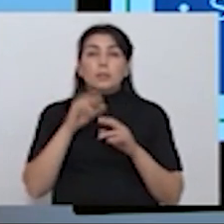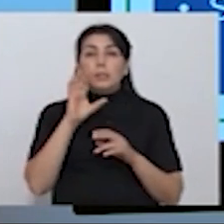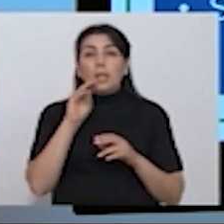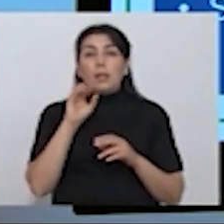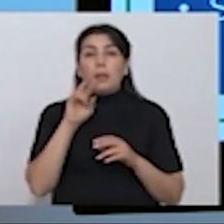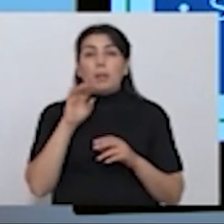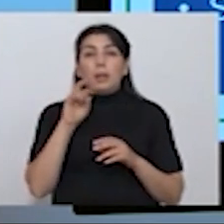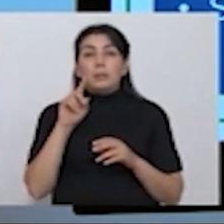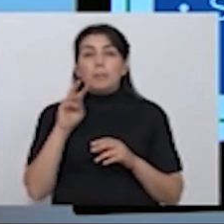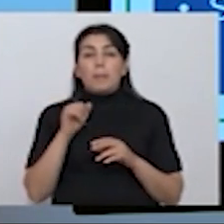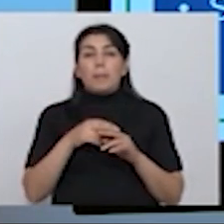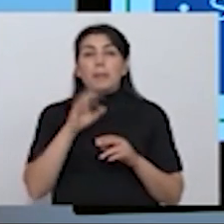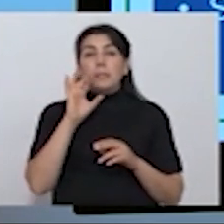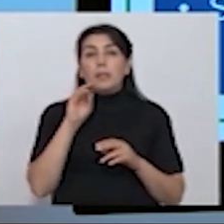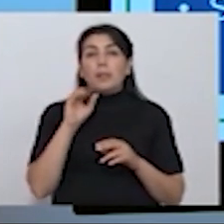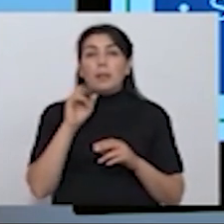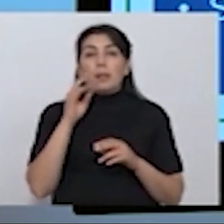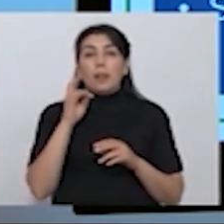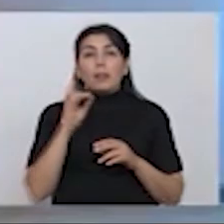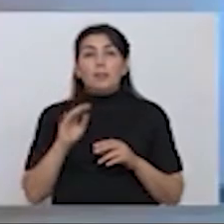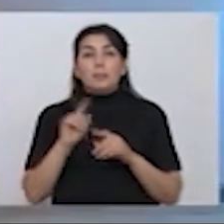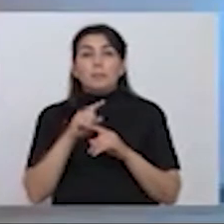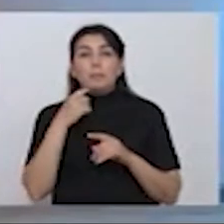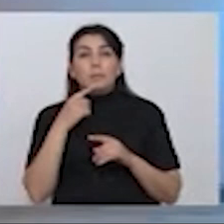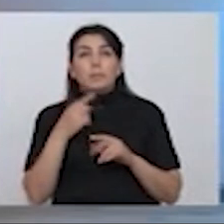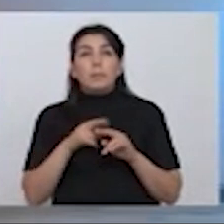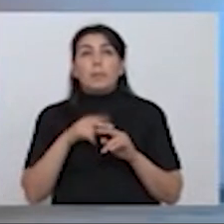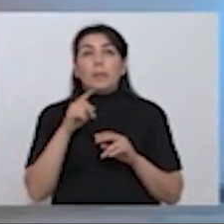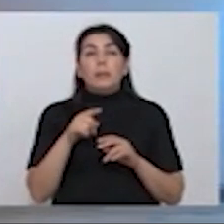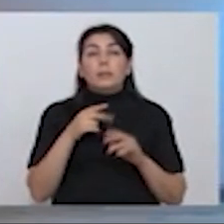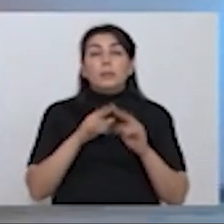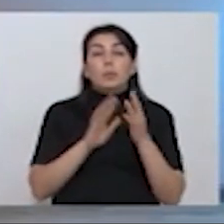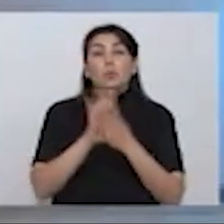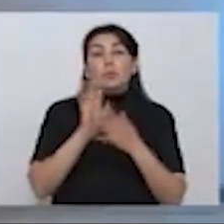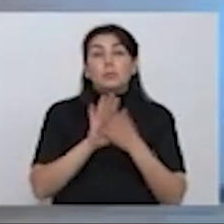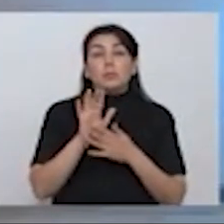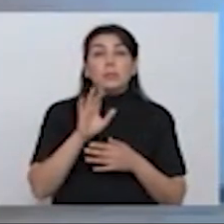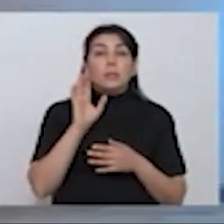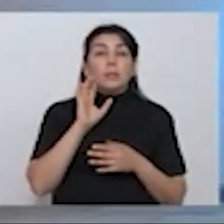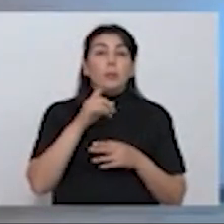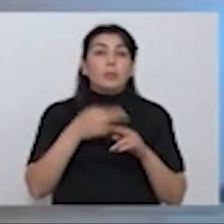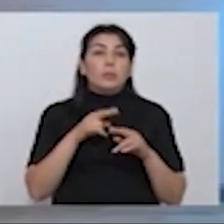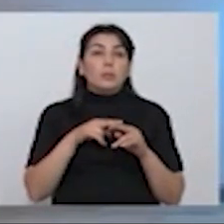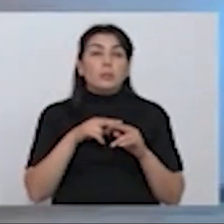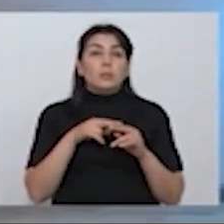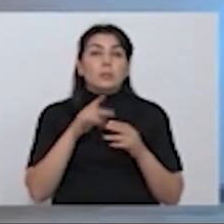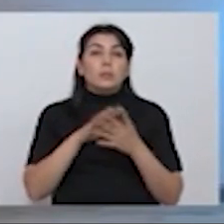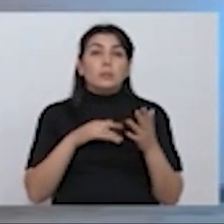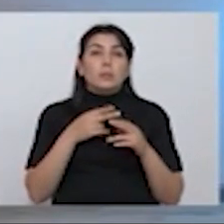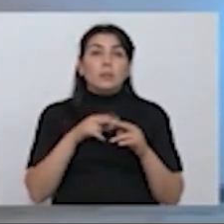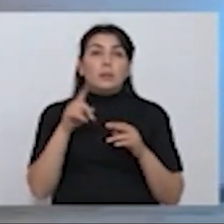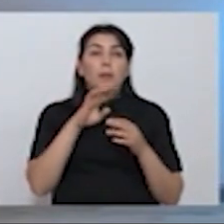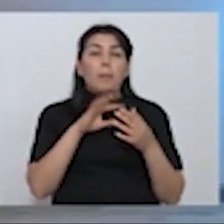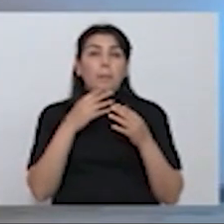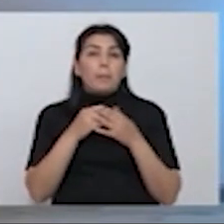sitoplazmaning bo'linishi esa sitokinez deb aytiladi. Bunda o'simlik va hayvonlarda sitokinez jarayoni